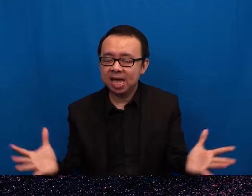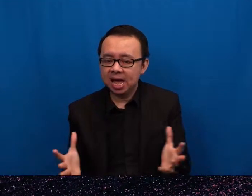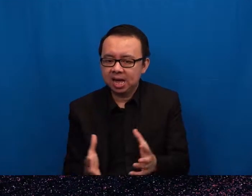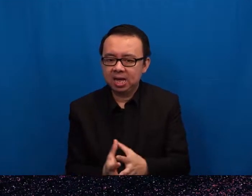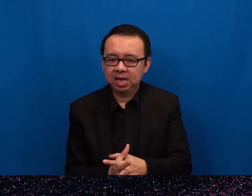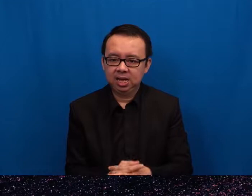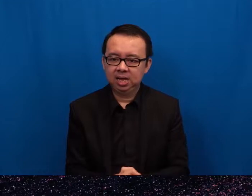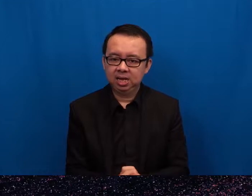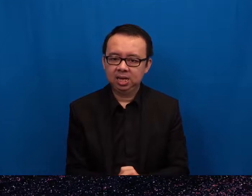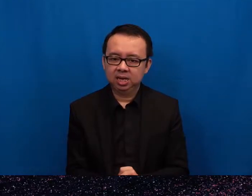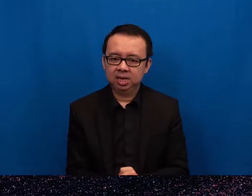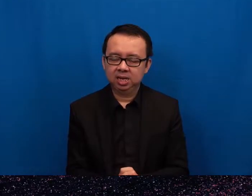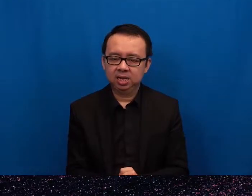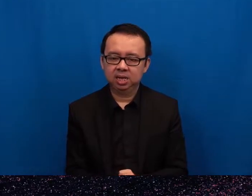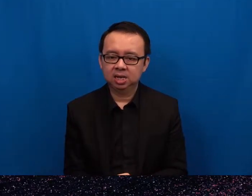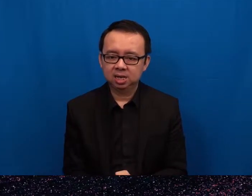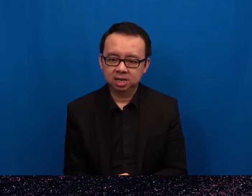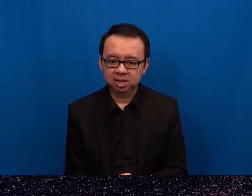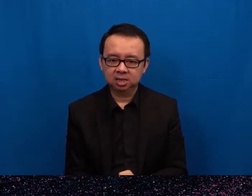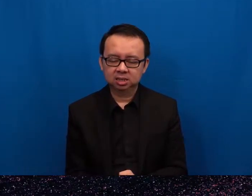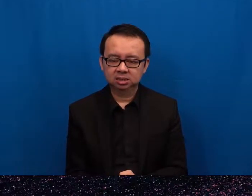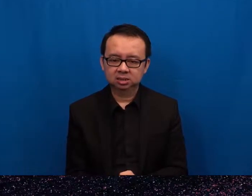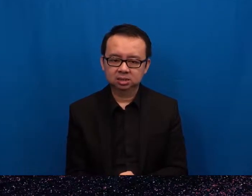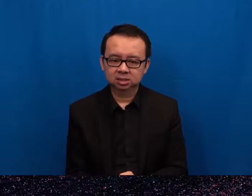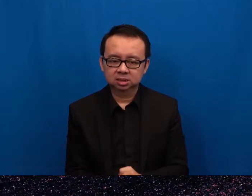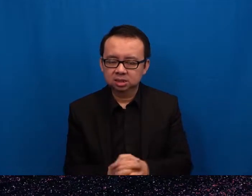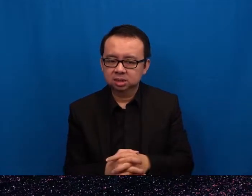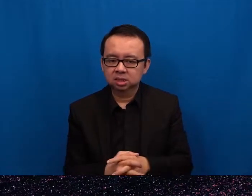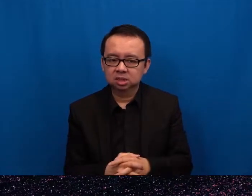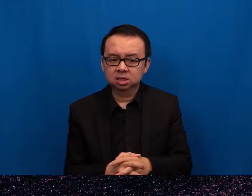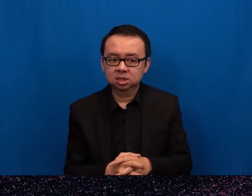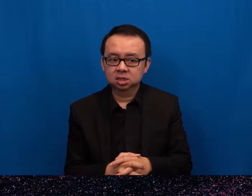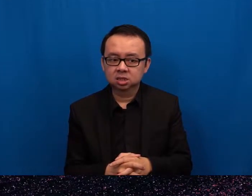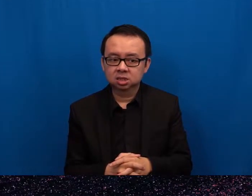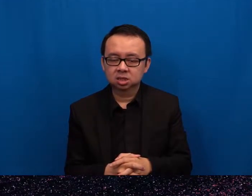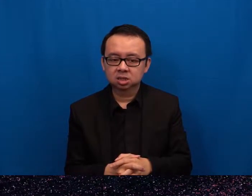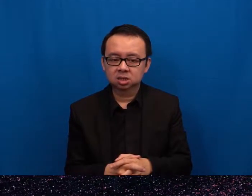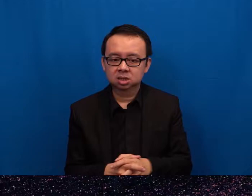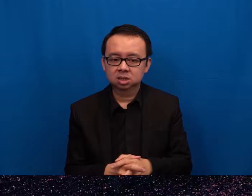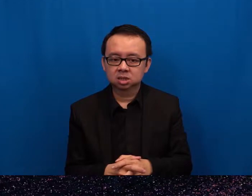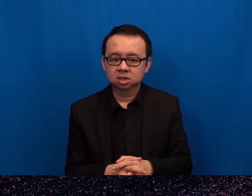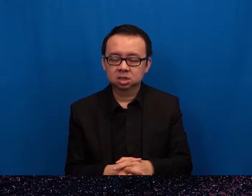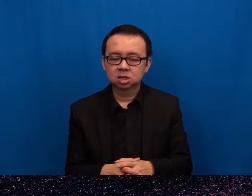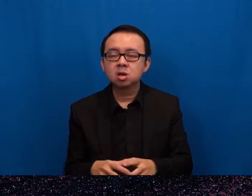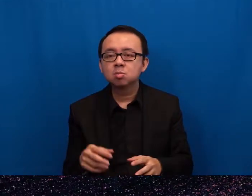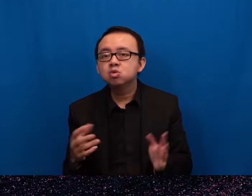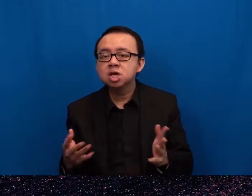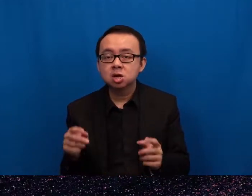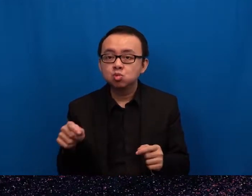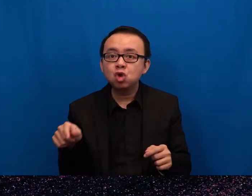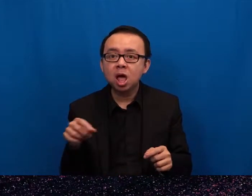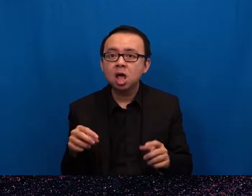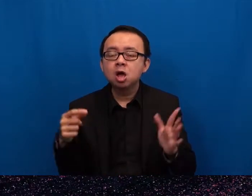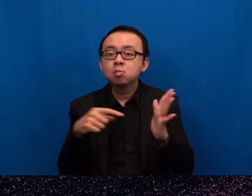Setelah ditelatenin, betul-betul ditekuni. Dimulai dari Sydney. Sekarang mulai Melbourne jadi.